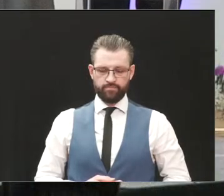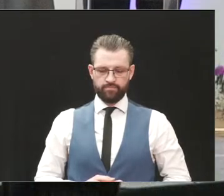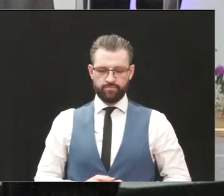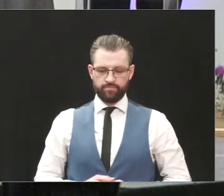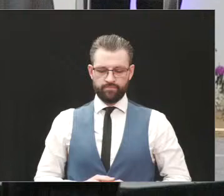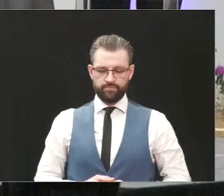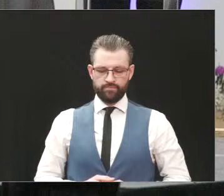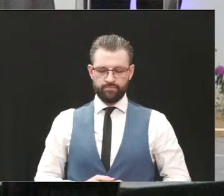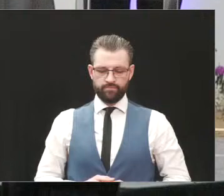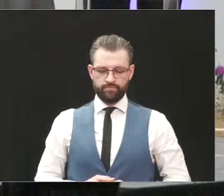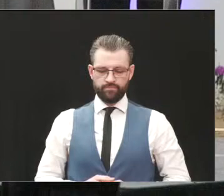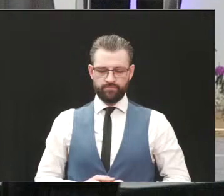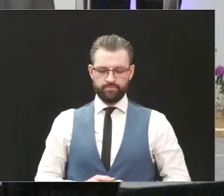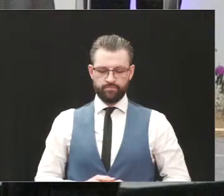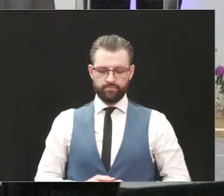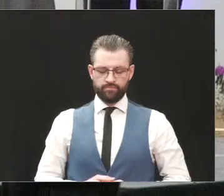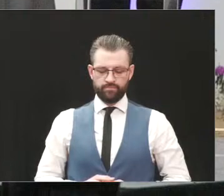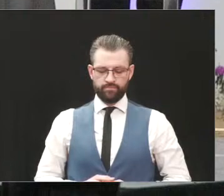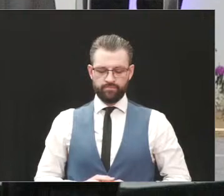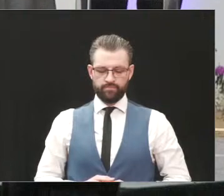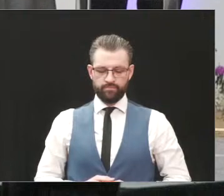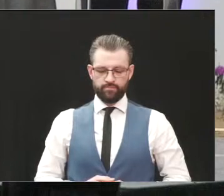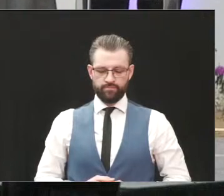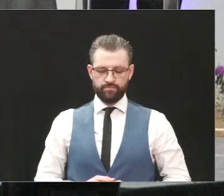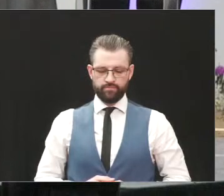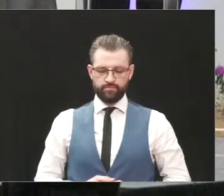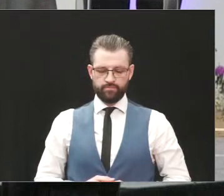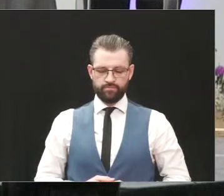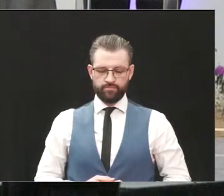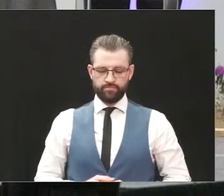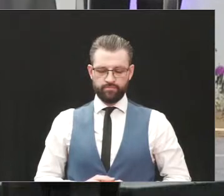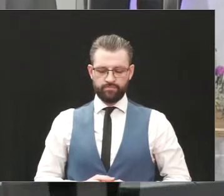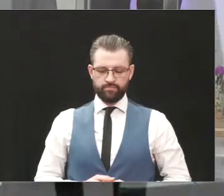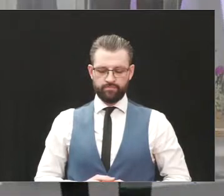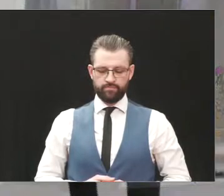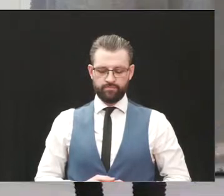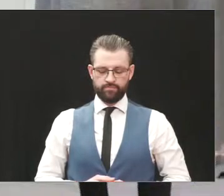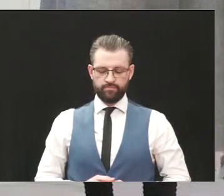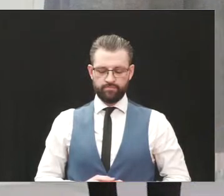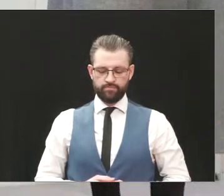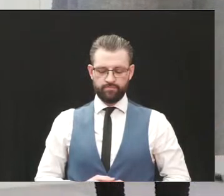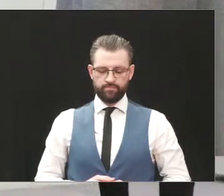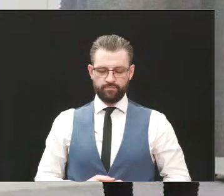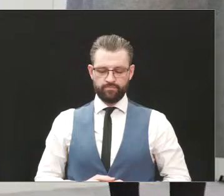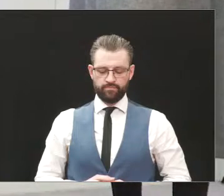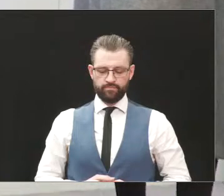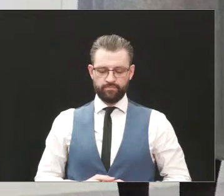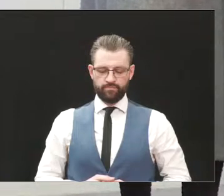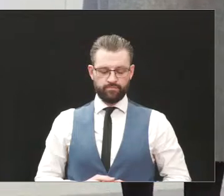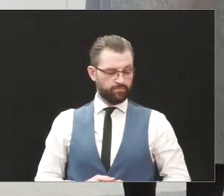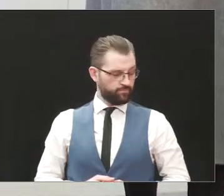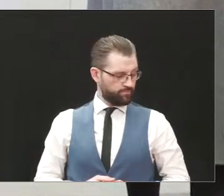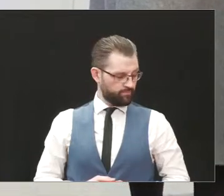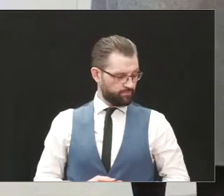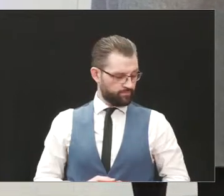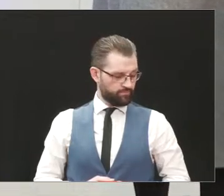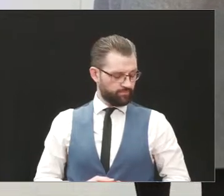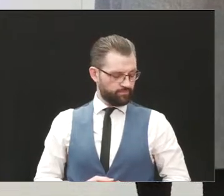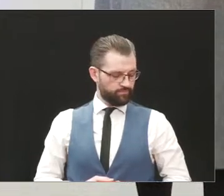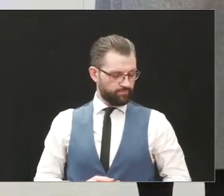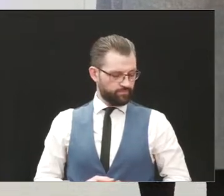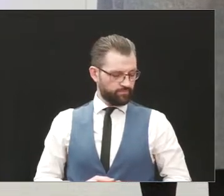לנשמות 6 מיליוני אחינו בני ישראל אנשים, נשים,